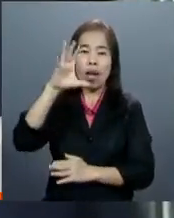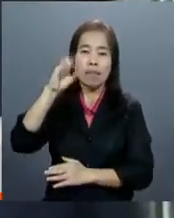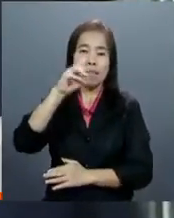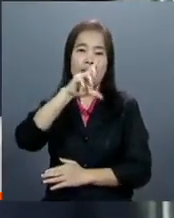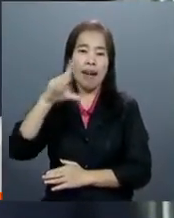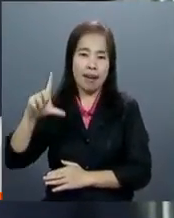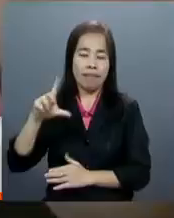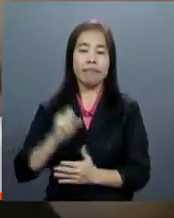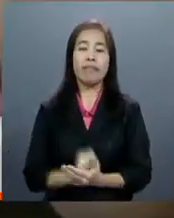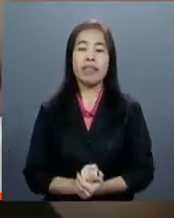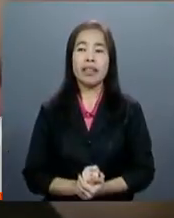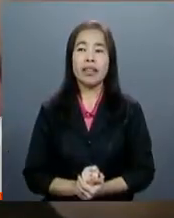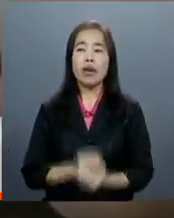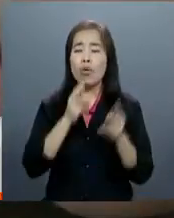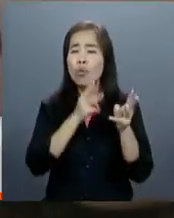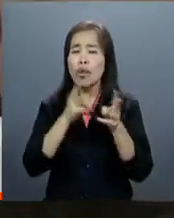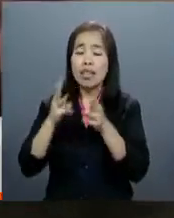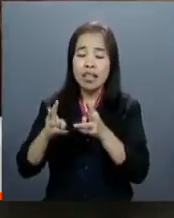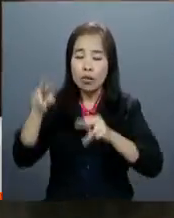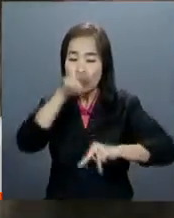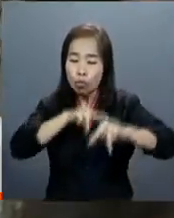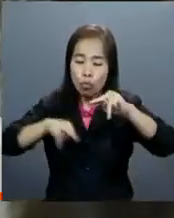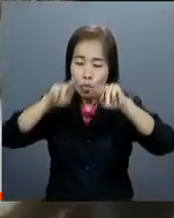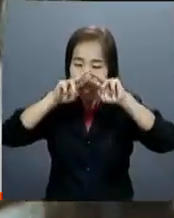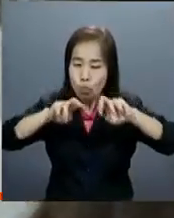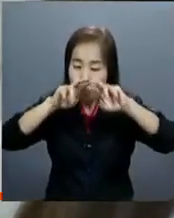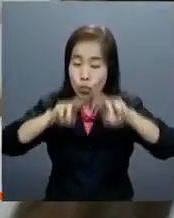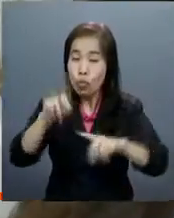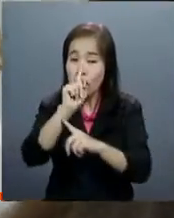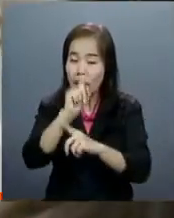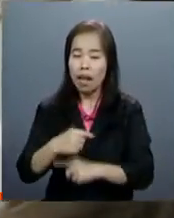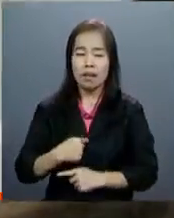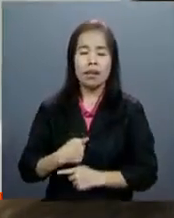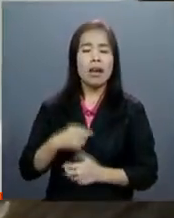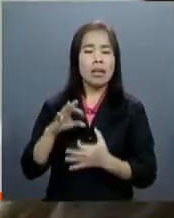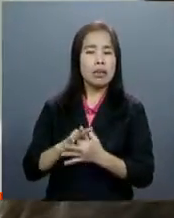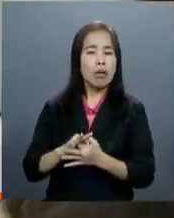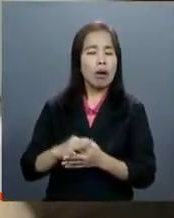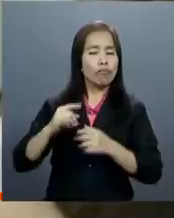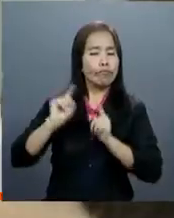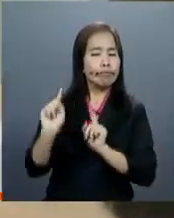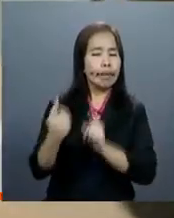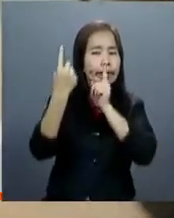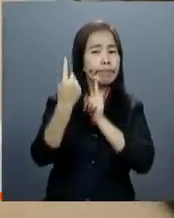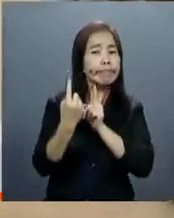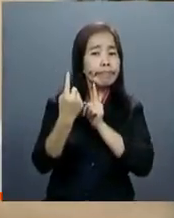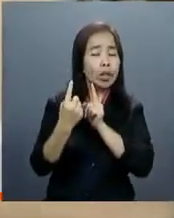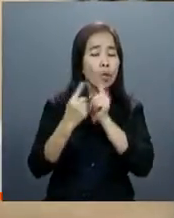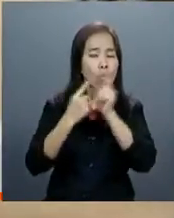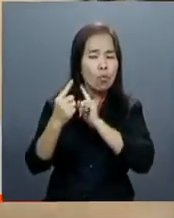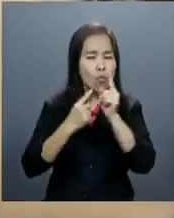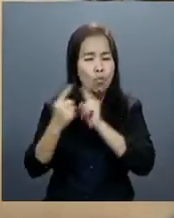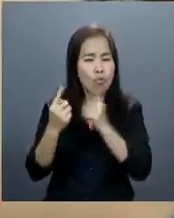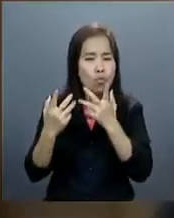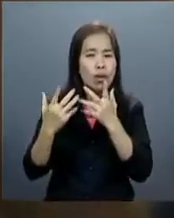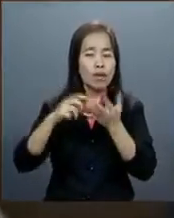บาทสำหรับวิธีการตรวจสอบว่าคนแปลกหน้าที่เราพูดคุยกันอยู่ทางสื่อสังคมออนไลน์เป็นมิจฉาชีพหรือไม่ตำรวจให้